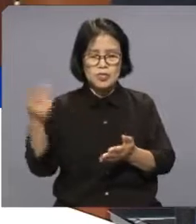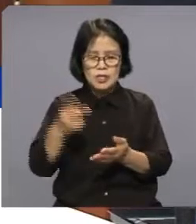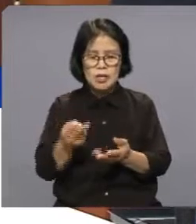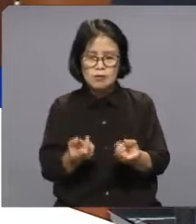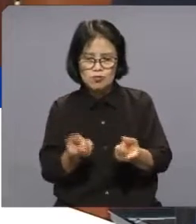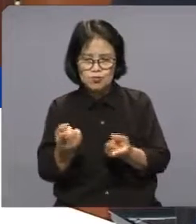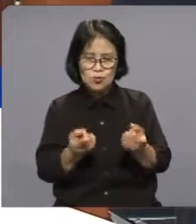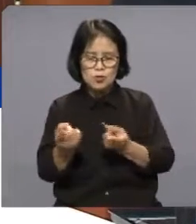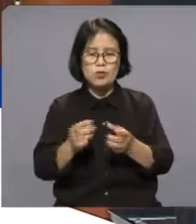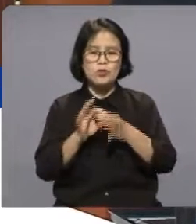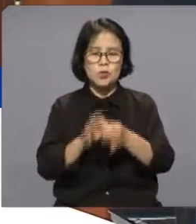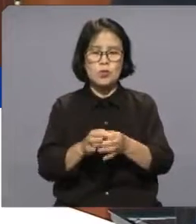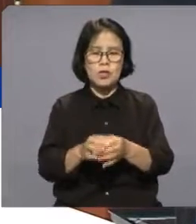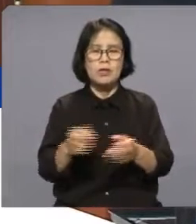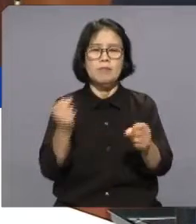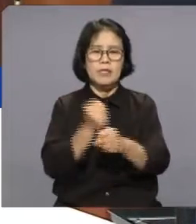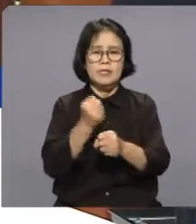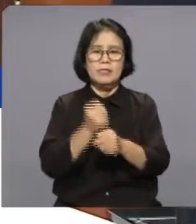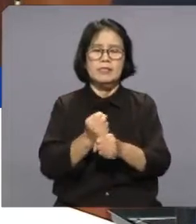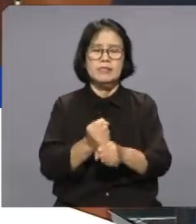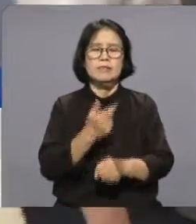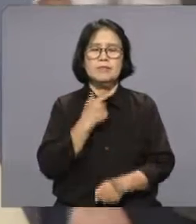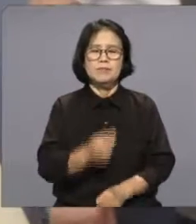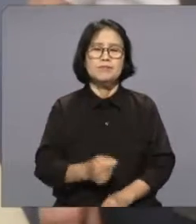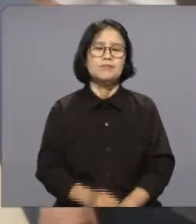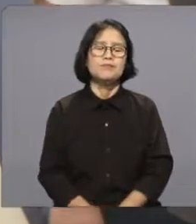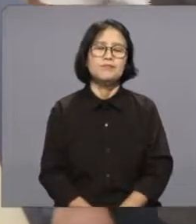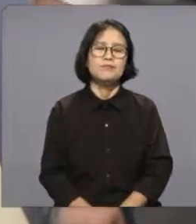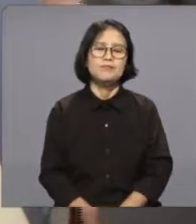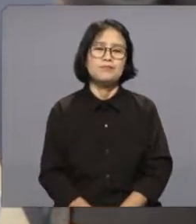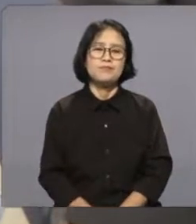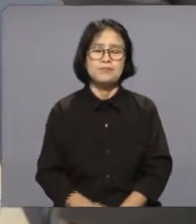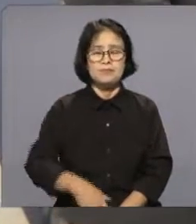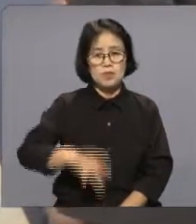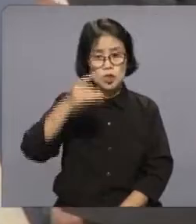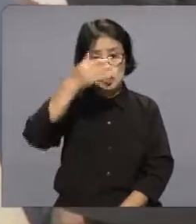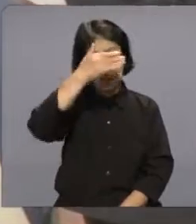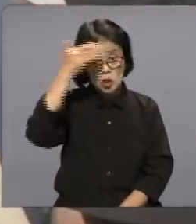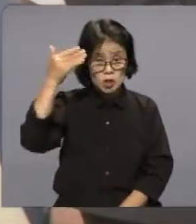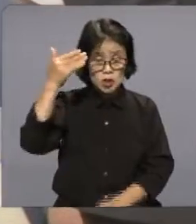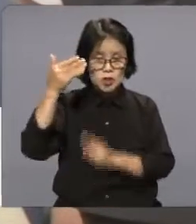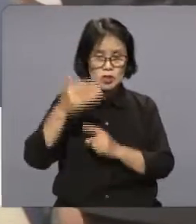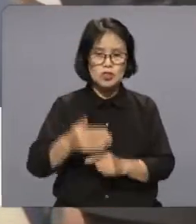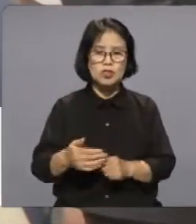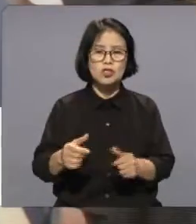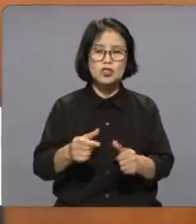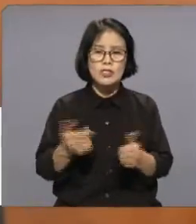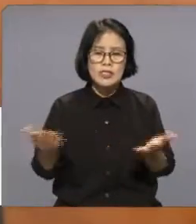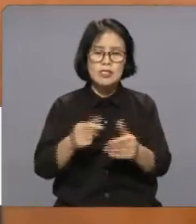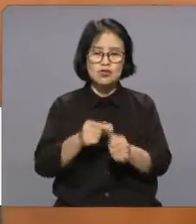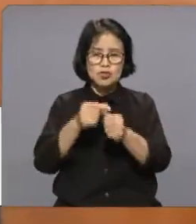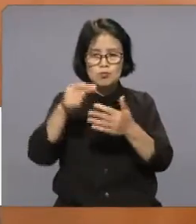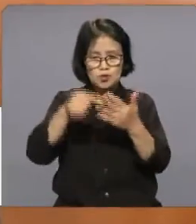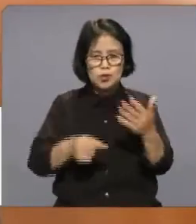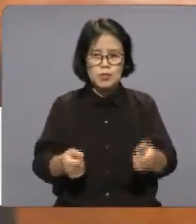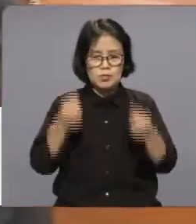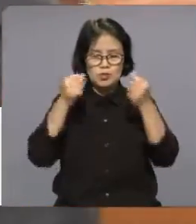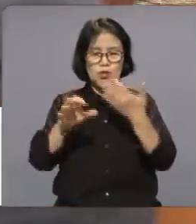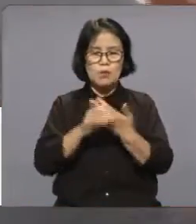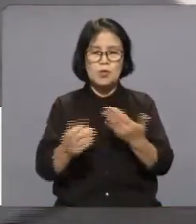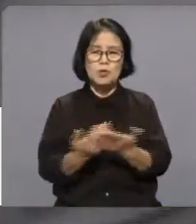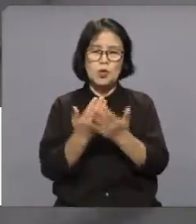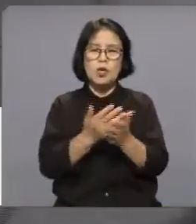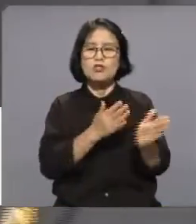제 9조와 를 통해 전달 하였습니다 우선 청년 의 경우 구직 프로그램을 이수하면 도약